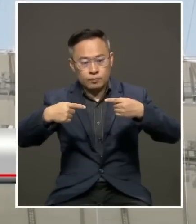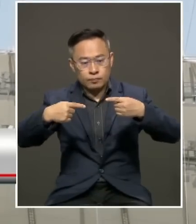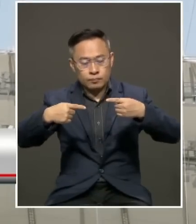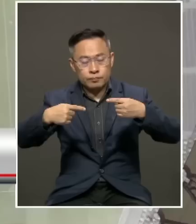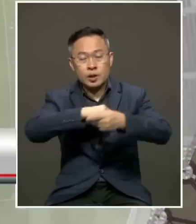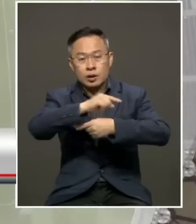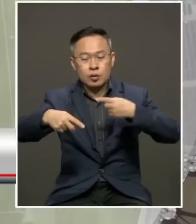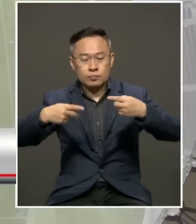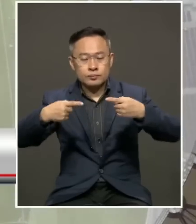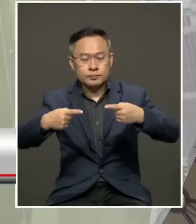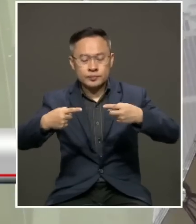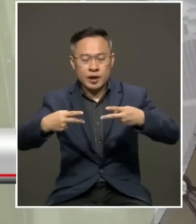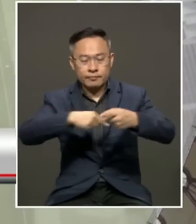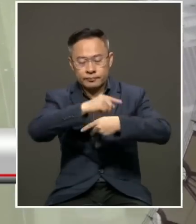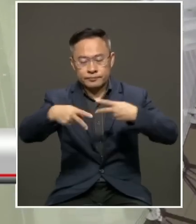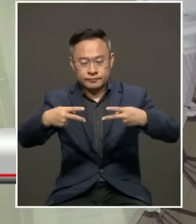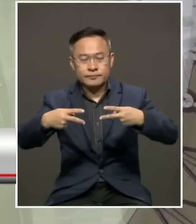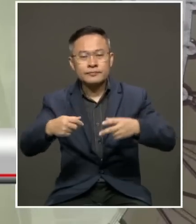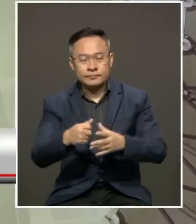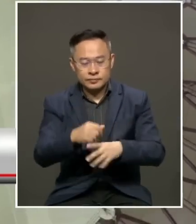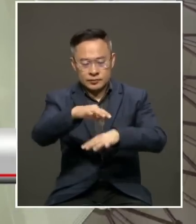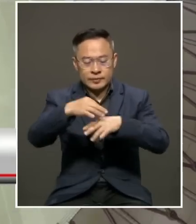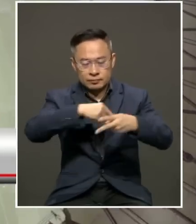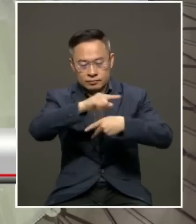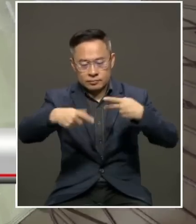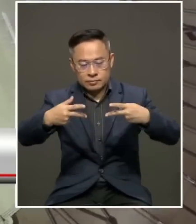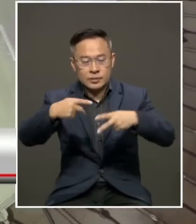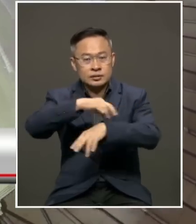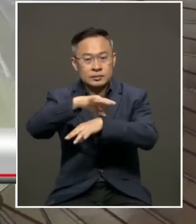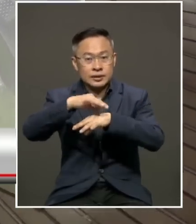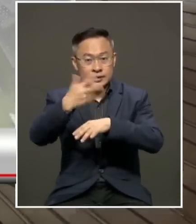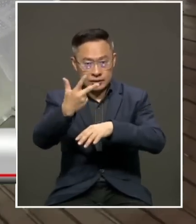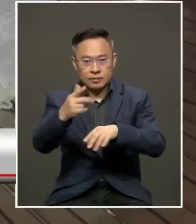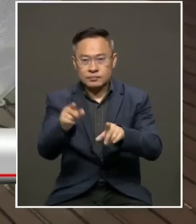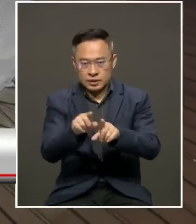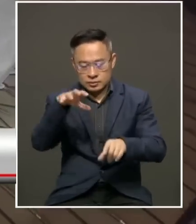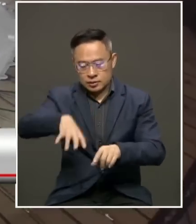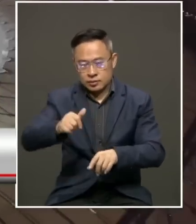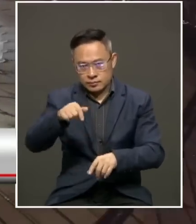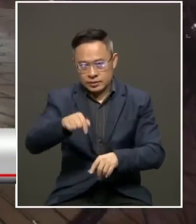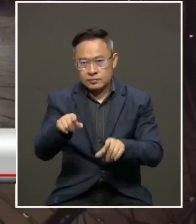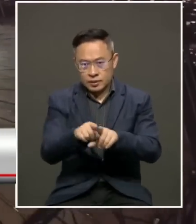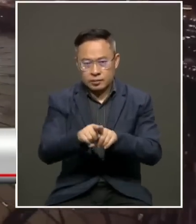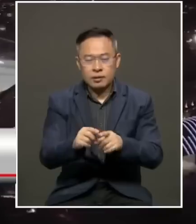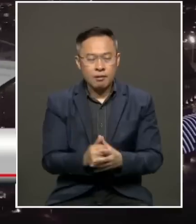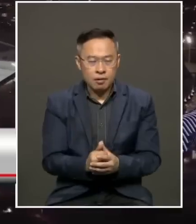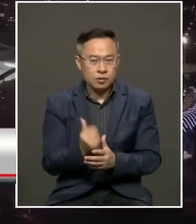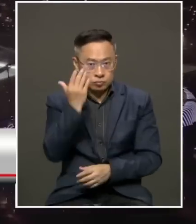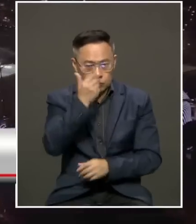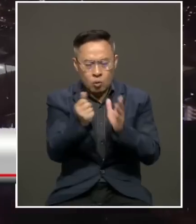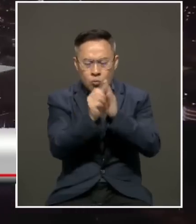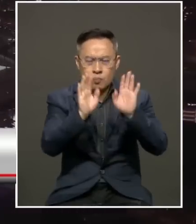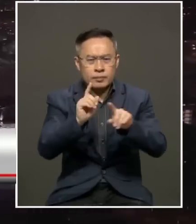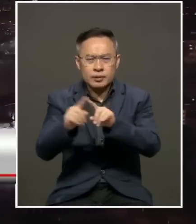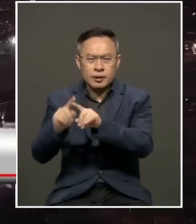ที่ 3ด้วยค่ะยิ่งใหญ่นะฮะใช่ก็พาไปดูมาหลายสนามแล้วรู้สึกว่าสวยทุกสนามเนาะแล้วเขา